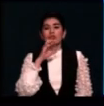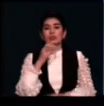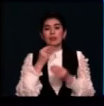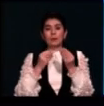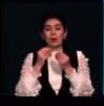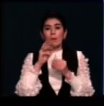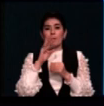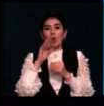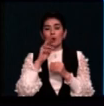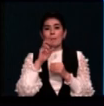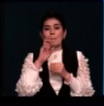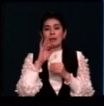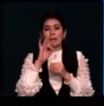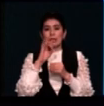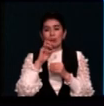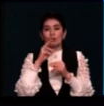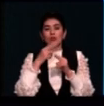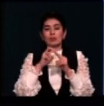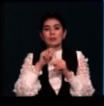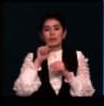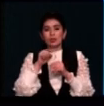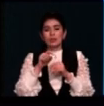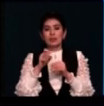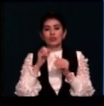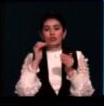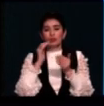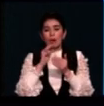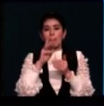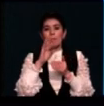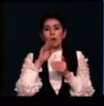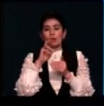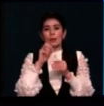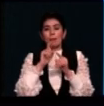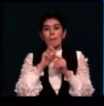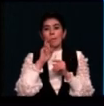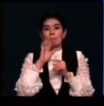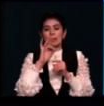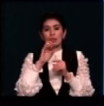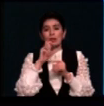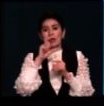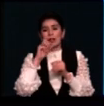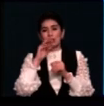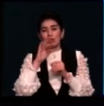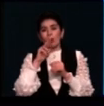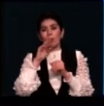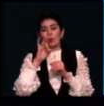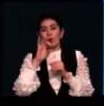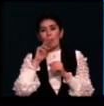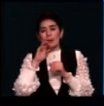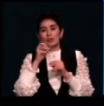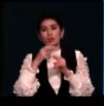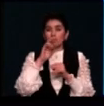yuqori molekulyar birikmalar bular kichik molekulyarli birikmalar, masalan, etilen, propilen